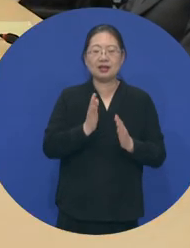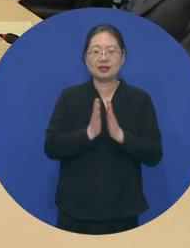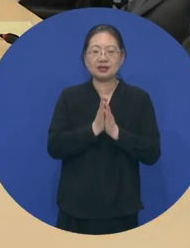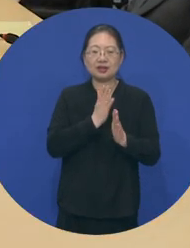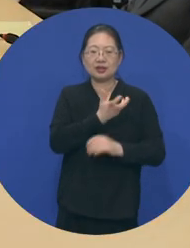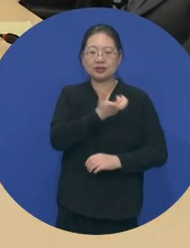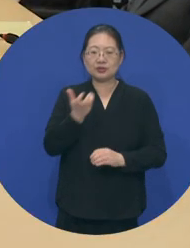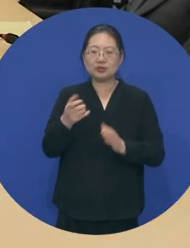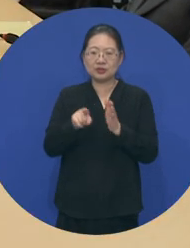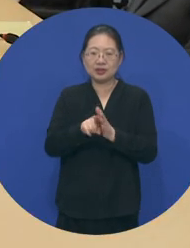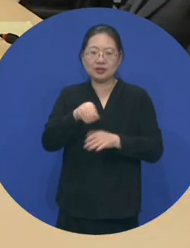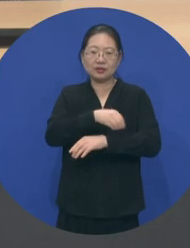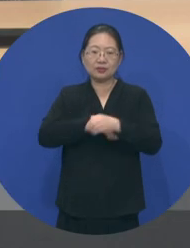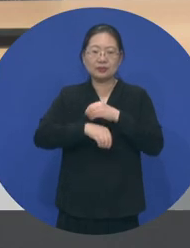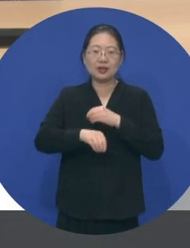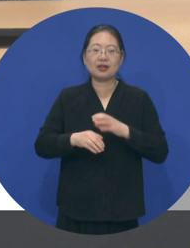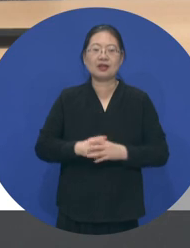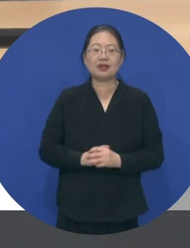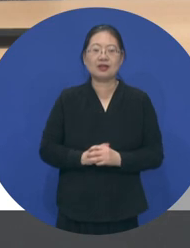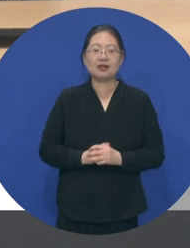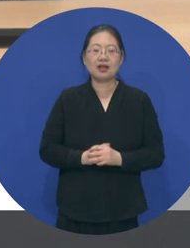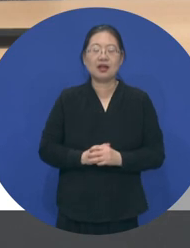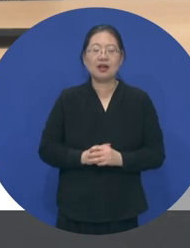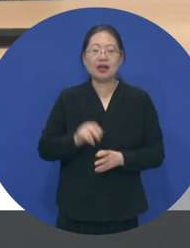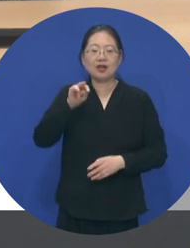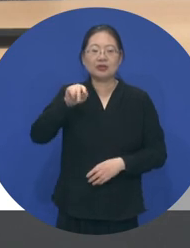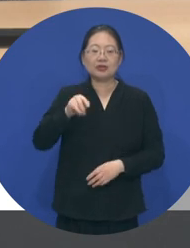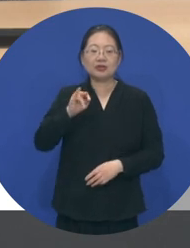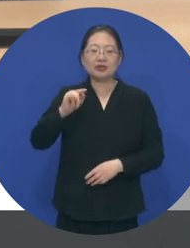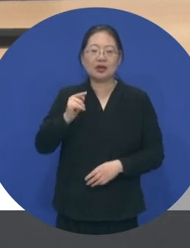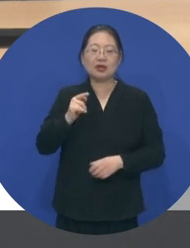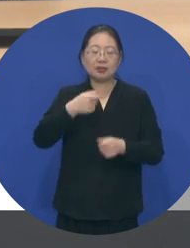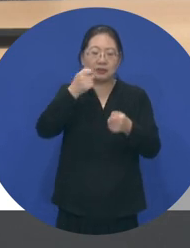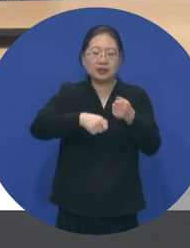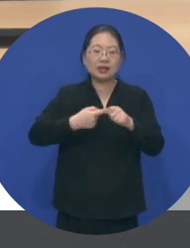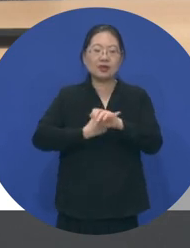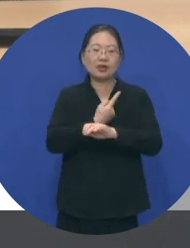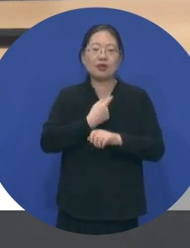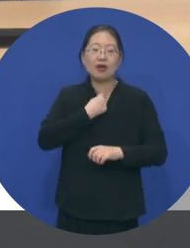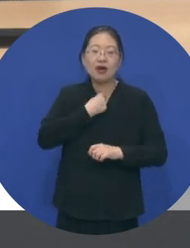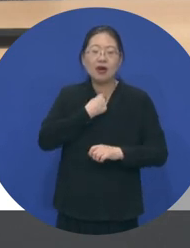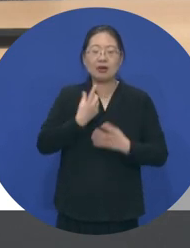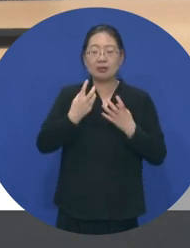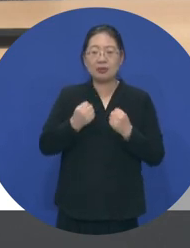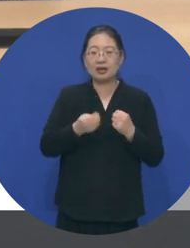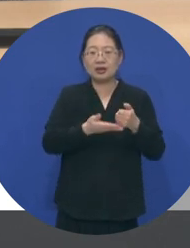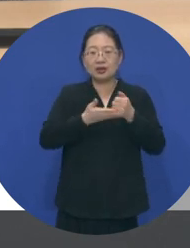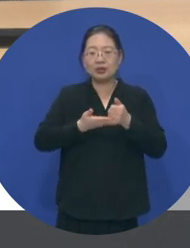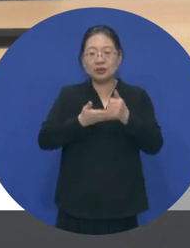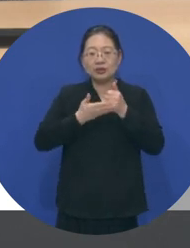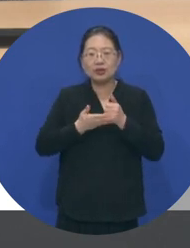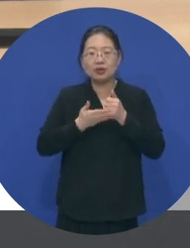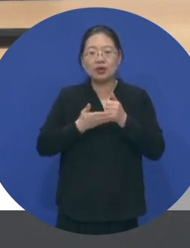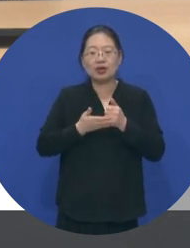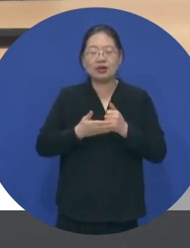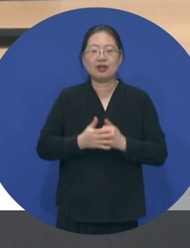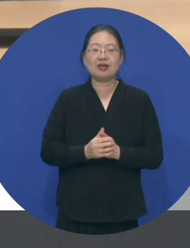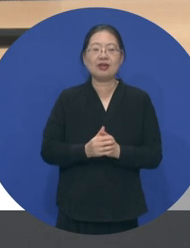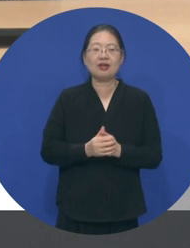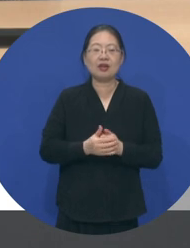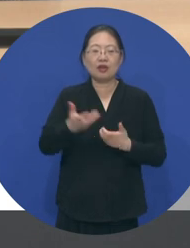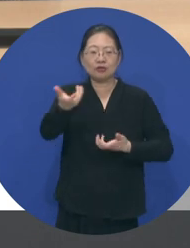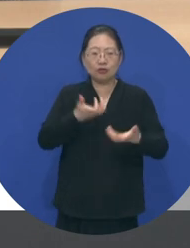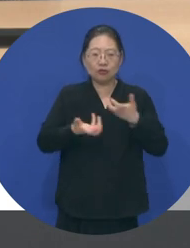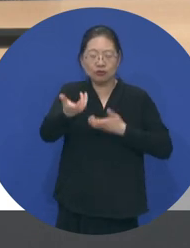이주를 위해 나선 겁니다. 숙련 비자 외에도 더 원하시는 분들 저희가 많이 좀 이렇게 초청하고